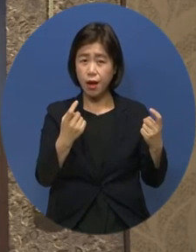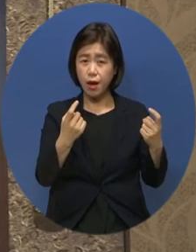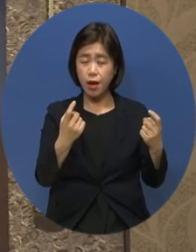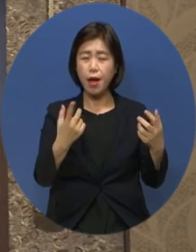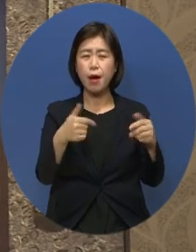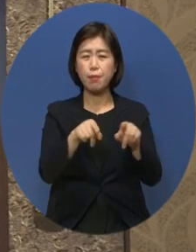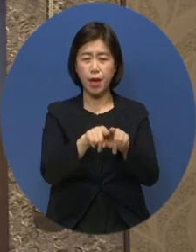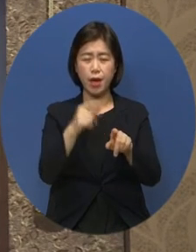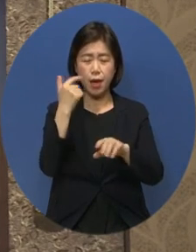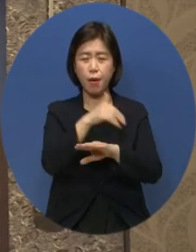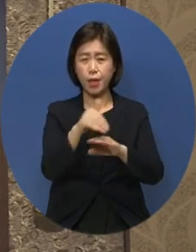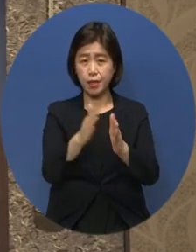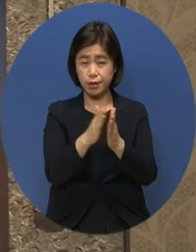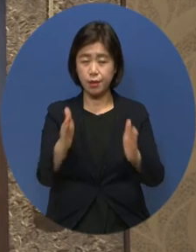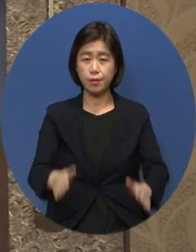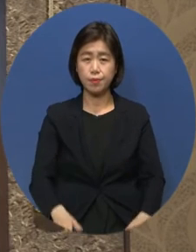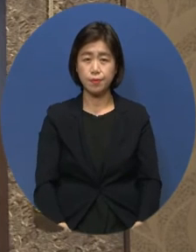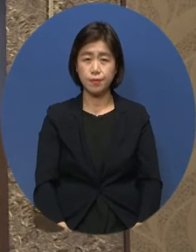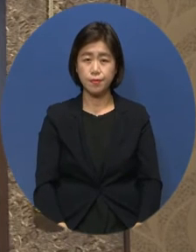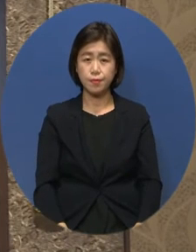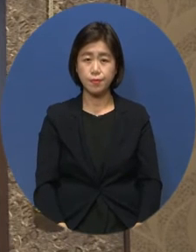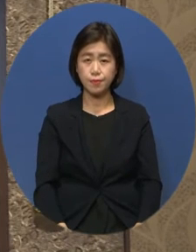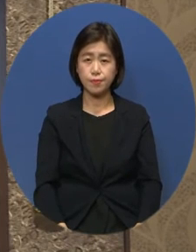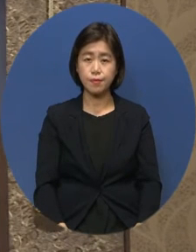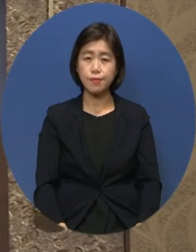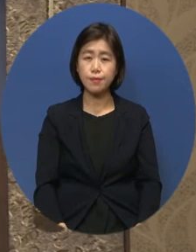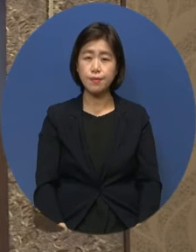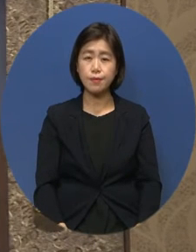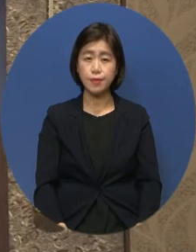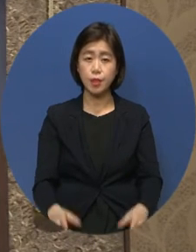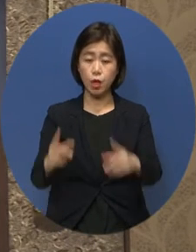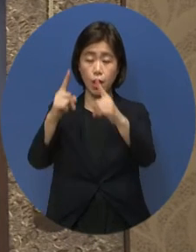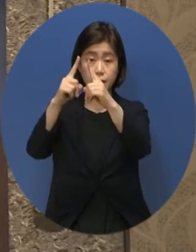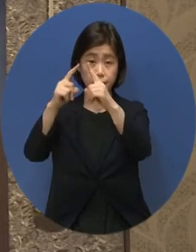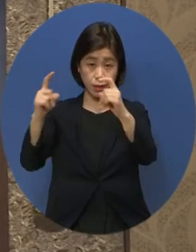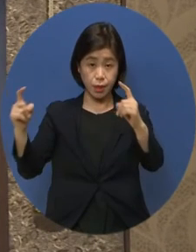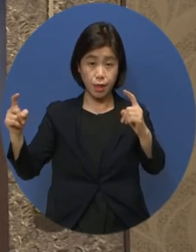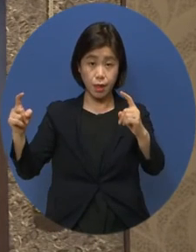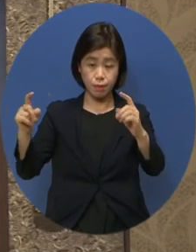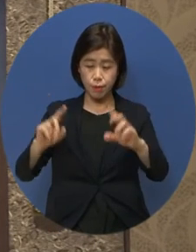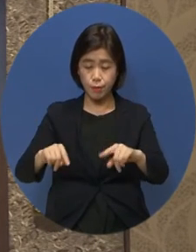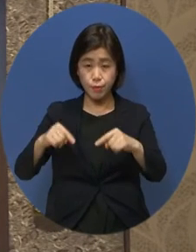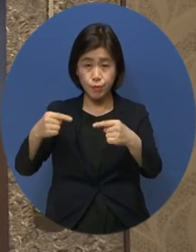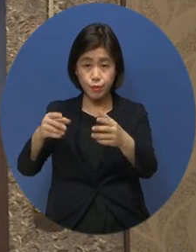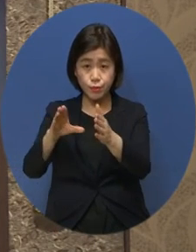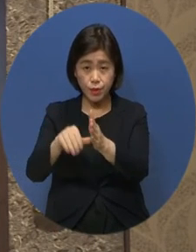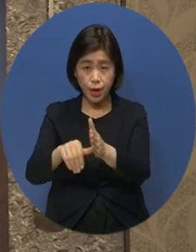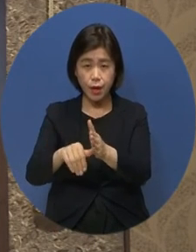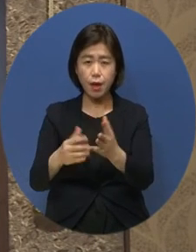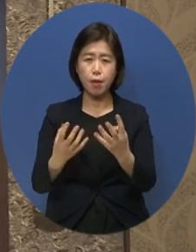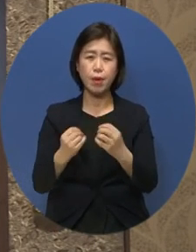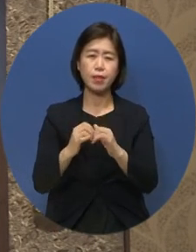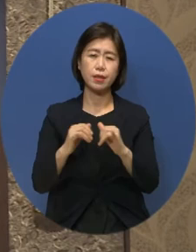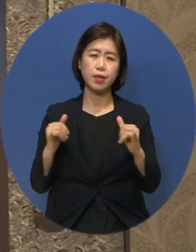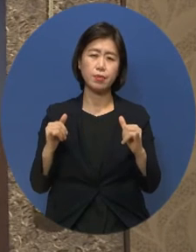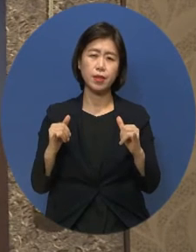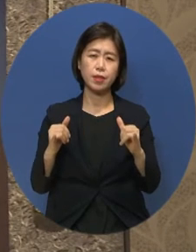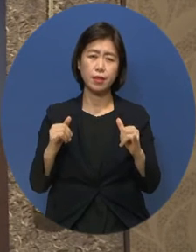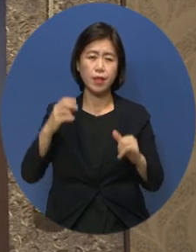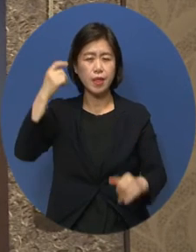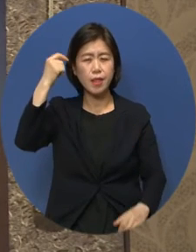이용해서 그 어 사찰의 인제 복당 문턱을 넘어갈 때 많은 분들이 느낌이